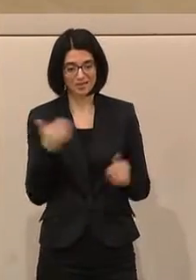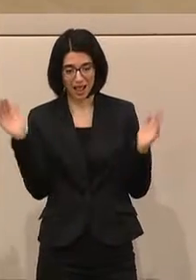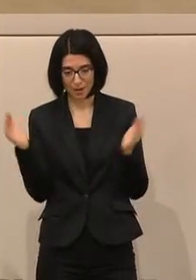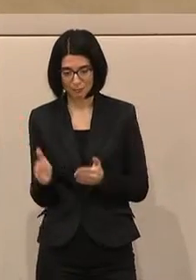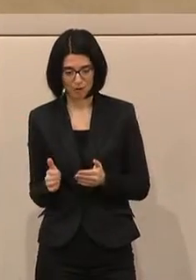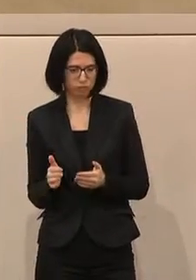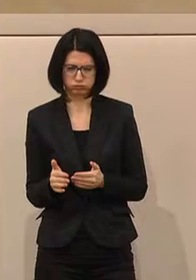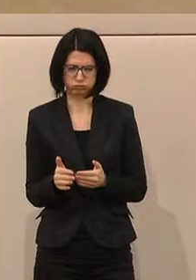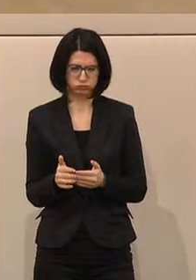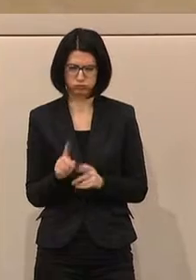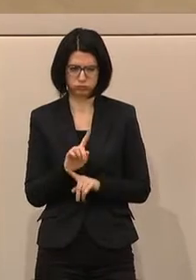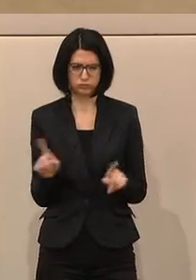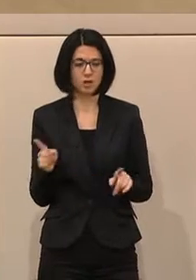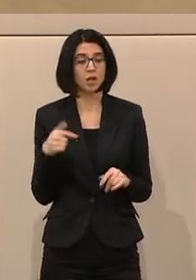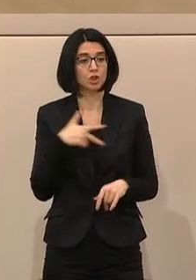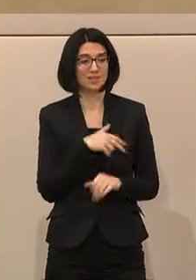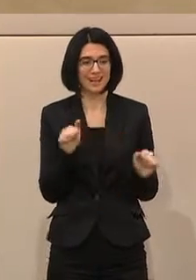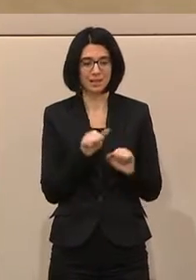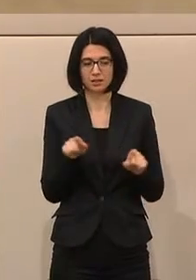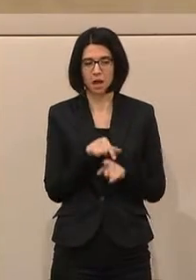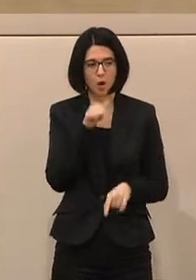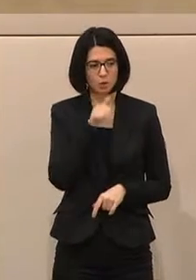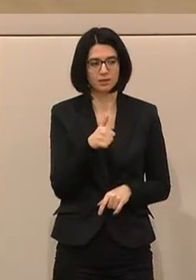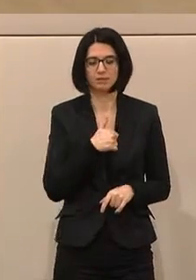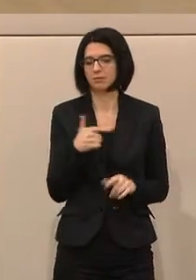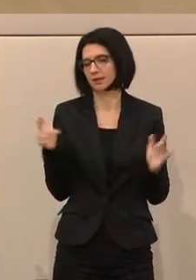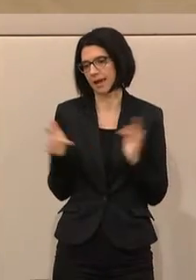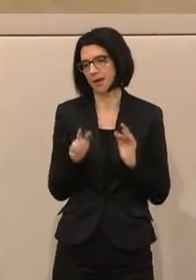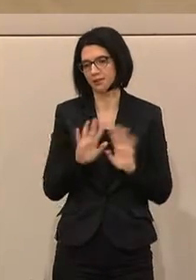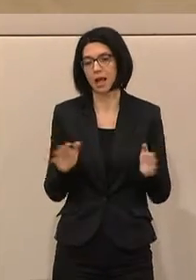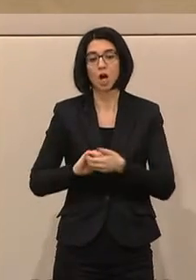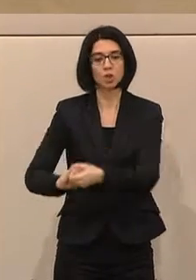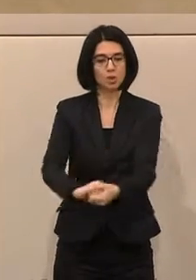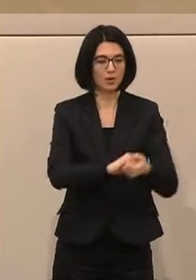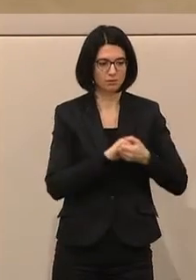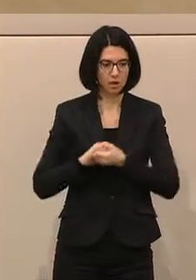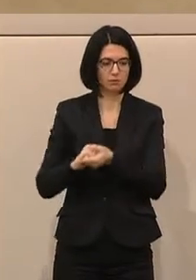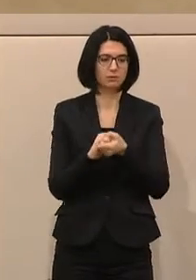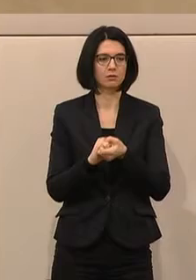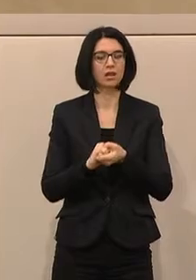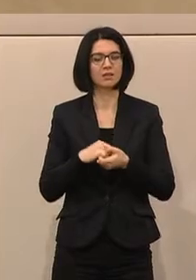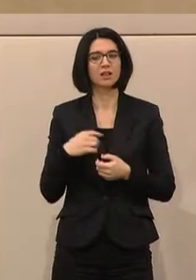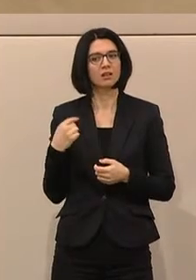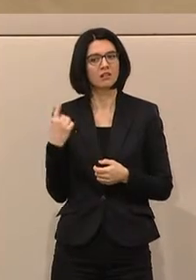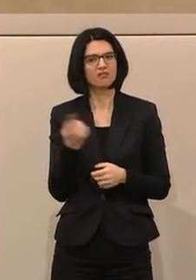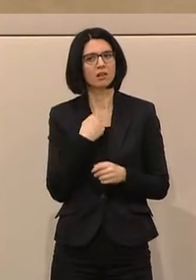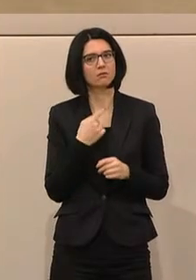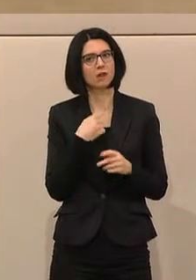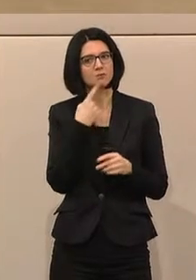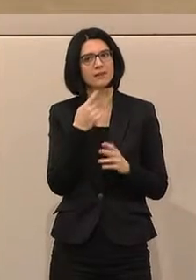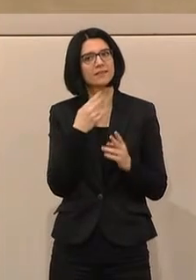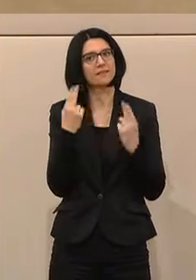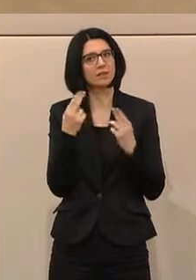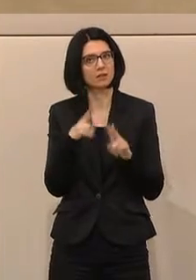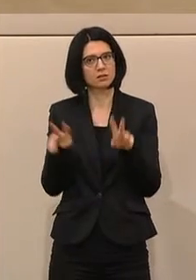Von Sozialabbau kann hier keine Rede sein und von sozialer Kälte ebenso wenig. Ganz im Gegenteil, weil Solidarität wird bei uns weiterhin groß geschrieben. Denn